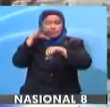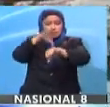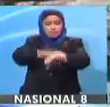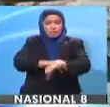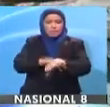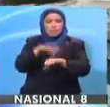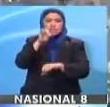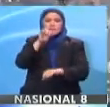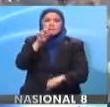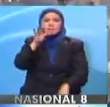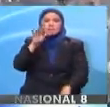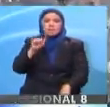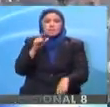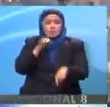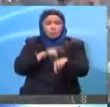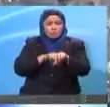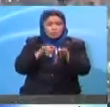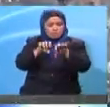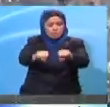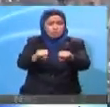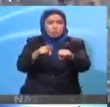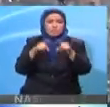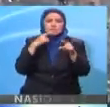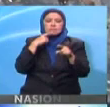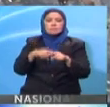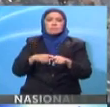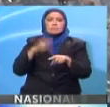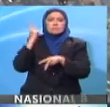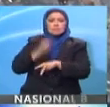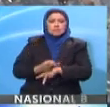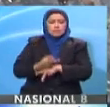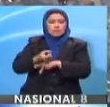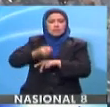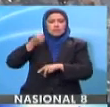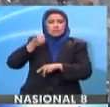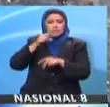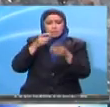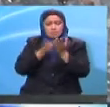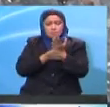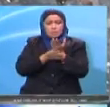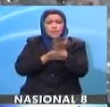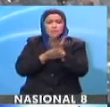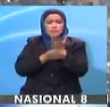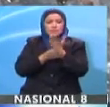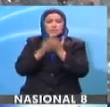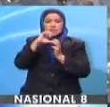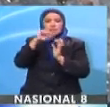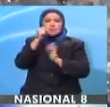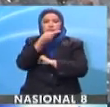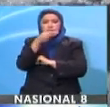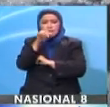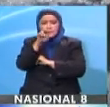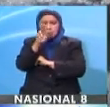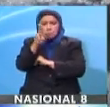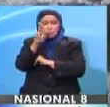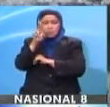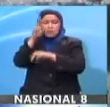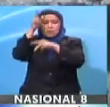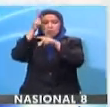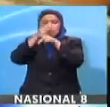dadah di Syaki jenis syabu seberat 1 kg yang disembunyikan di dalam Set kamera Lita tertutup